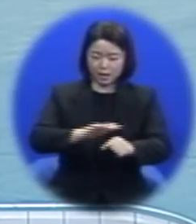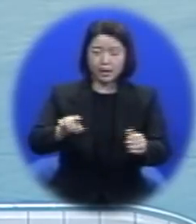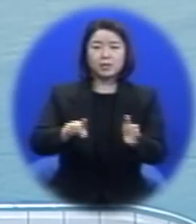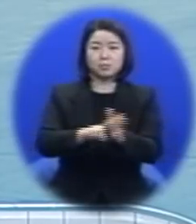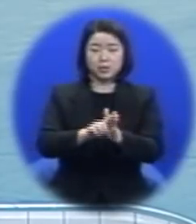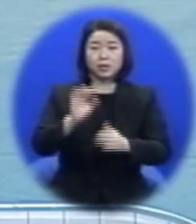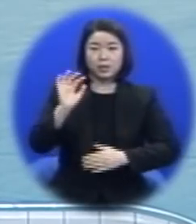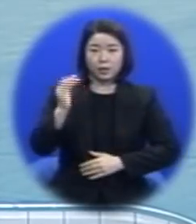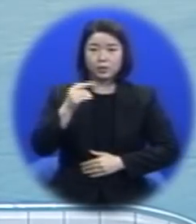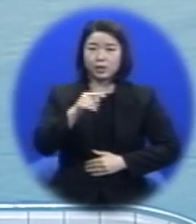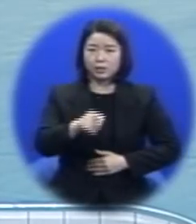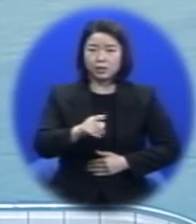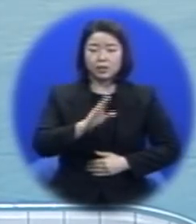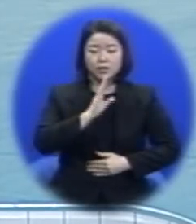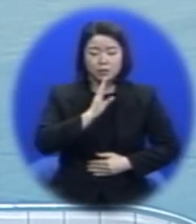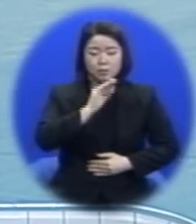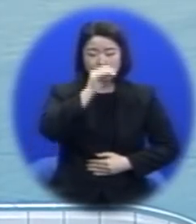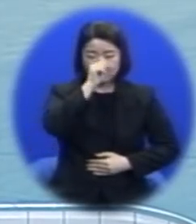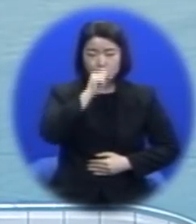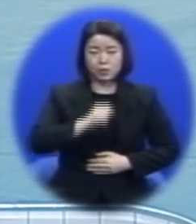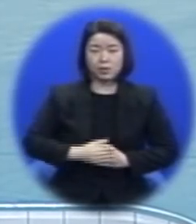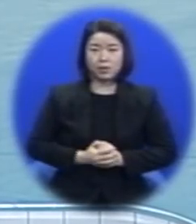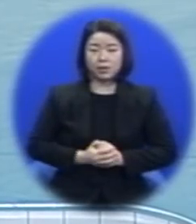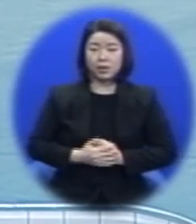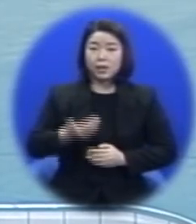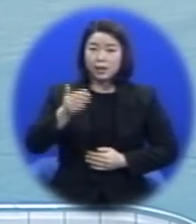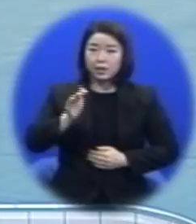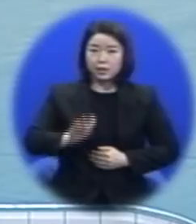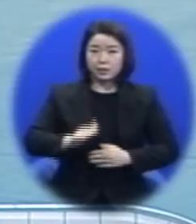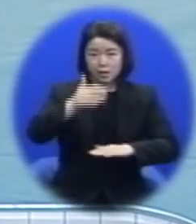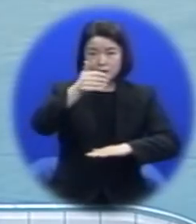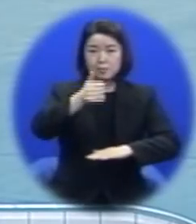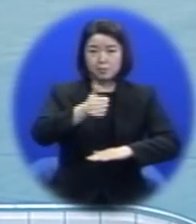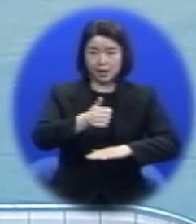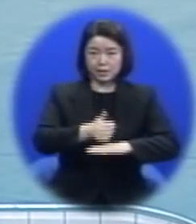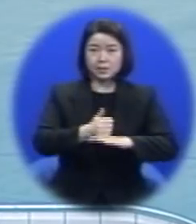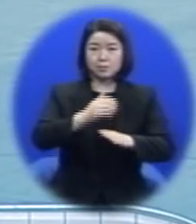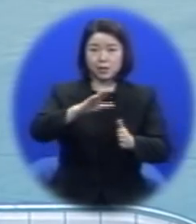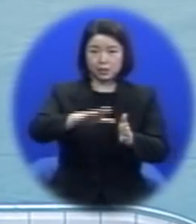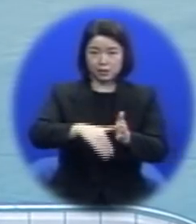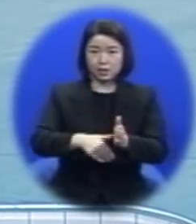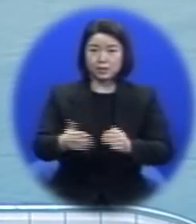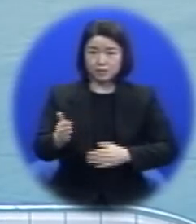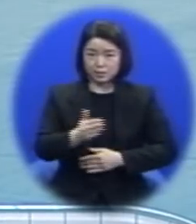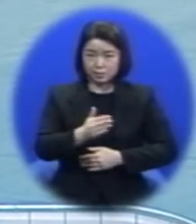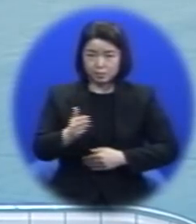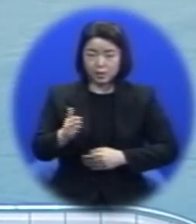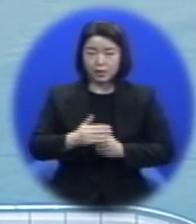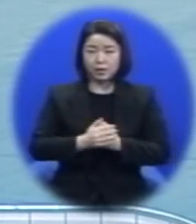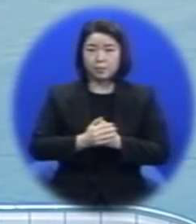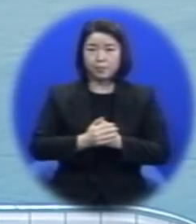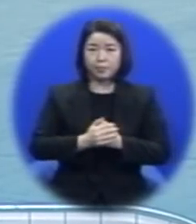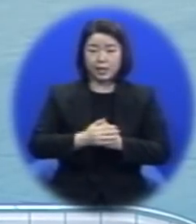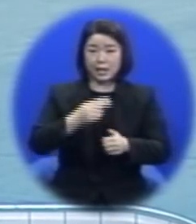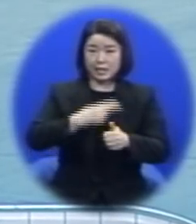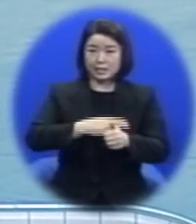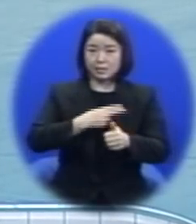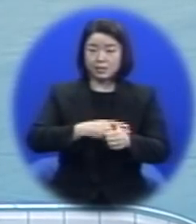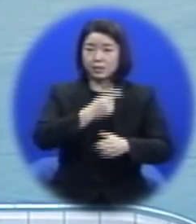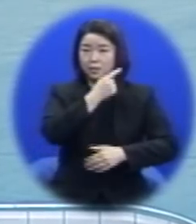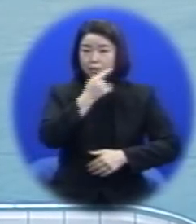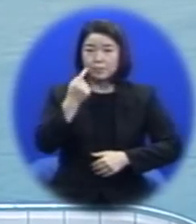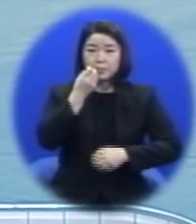너무 좋았습니다. 그런데 마지막 부분에 가서 교사 간증 시간이